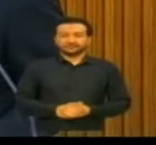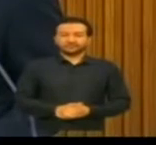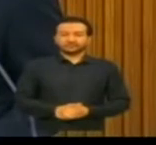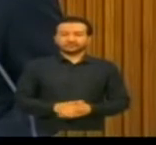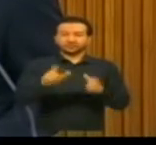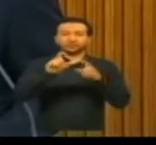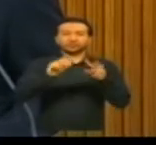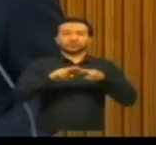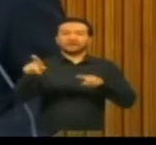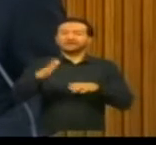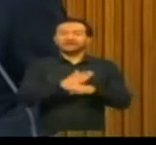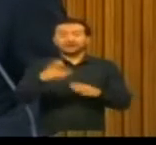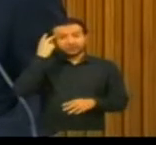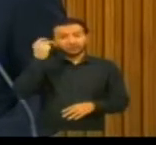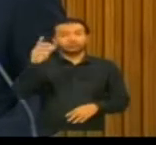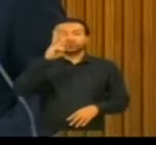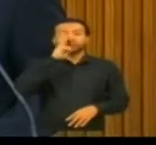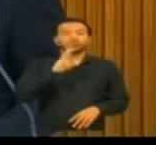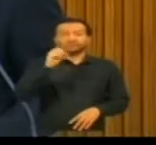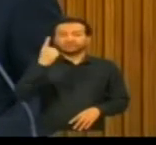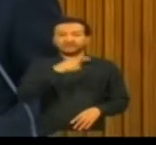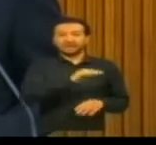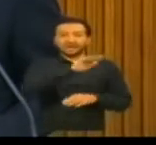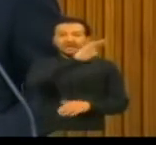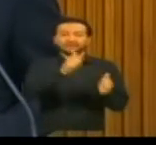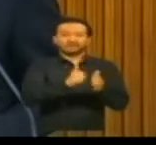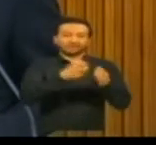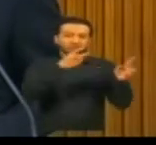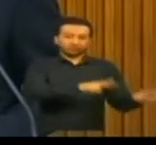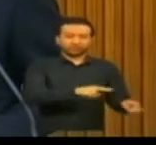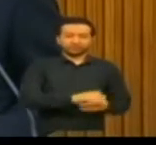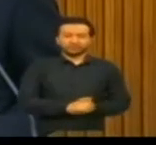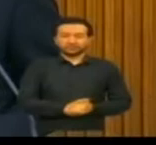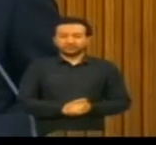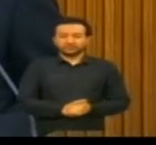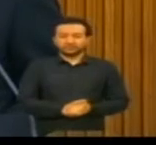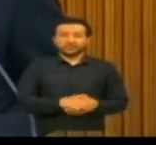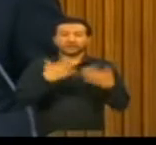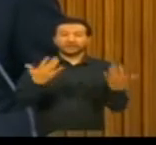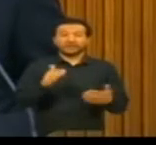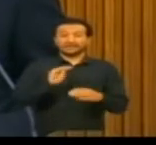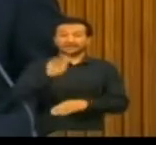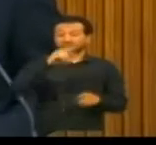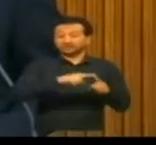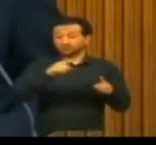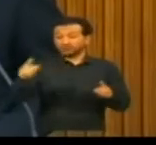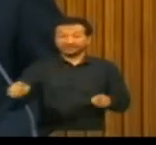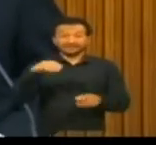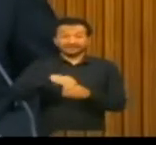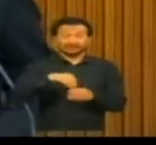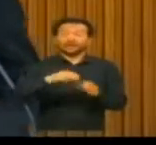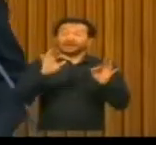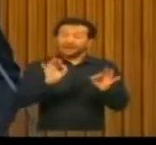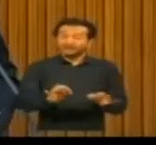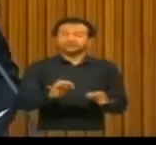Soma'yı niye unutmuyoruz? 301 madencimiz bir arada öldüğü için. Ama yaşanan sürede bir o